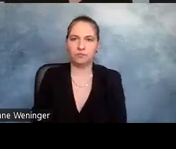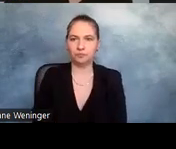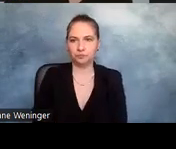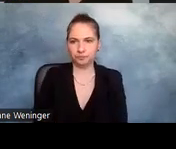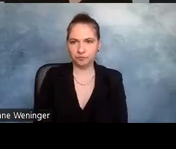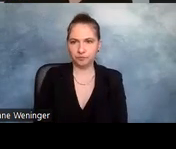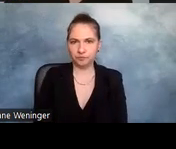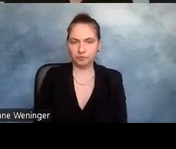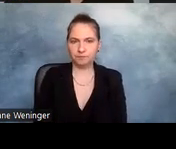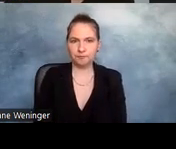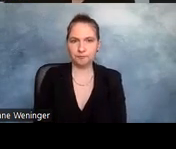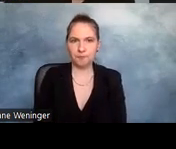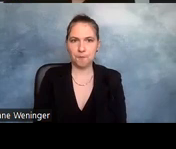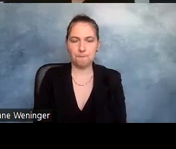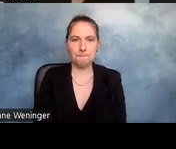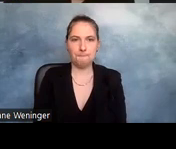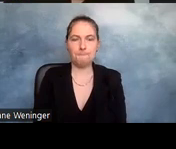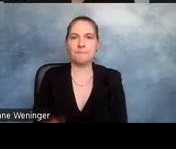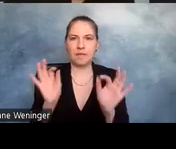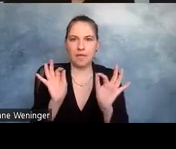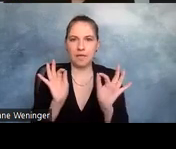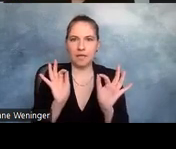Okay, auch wieder einen Moment. Genau.